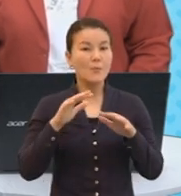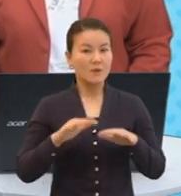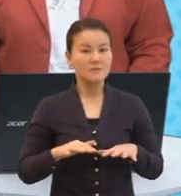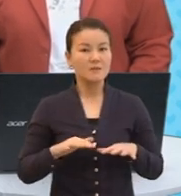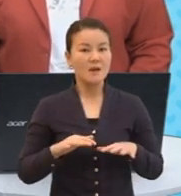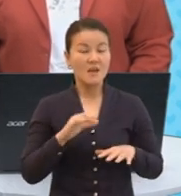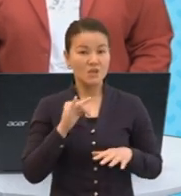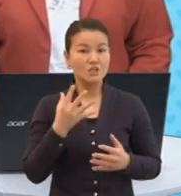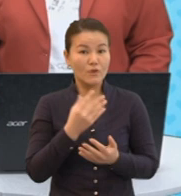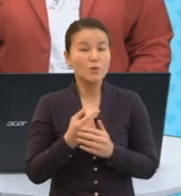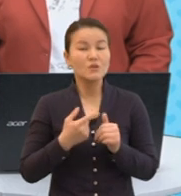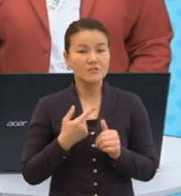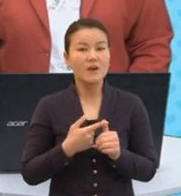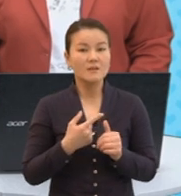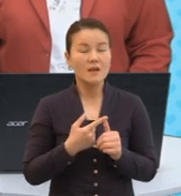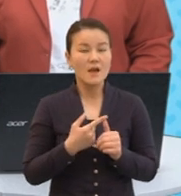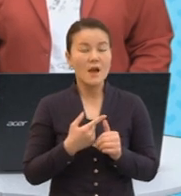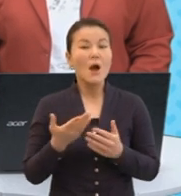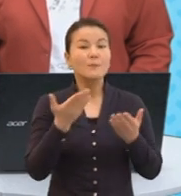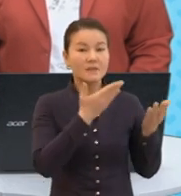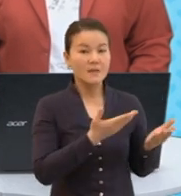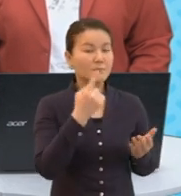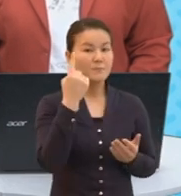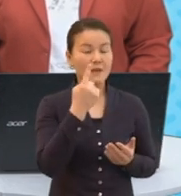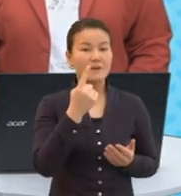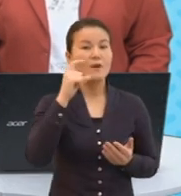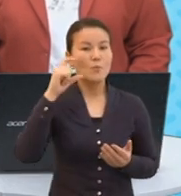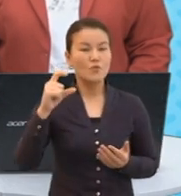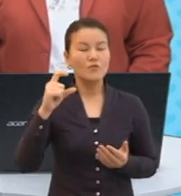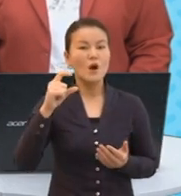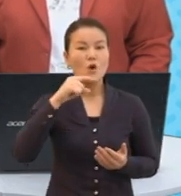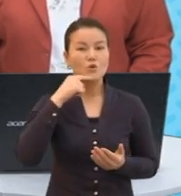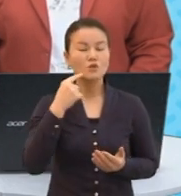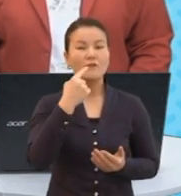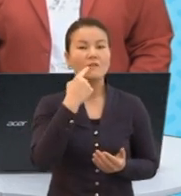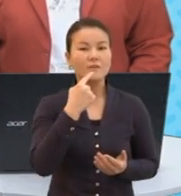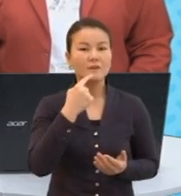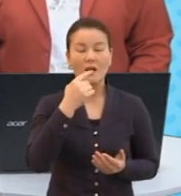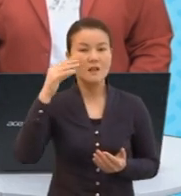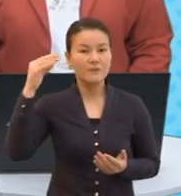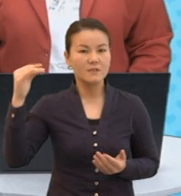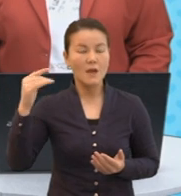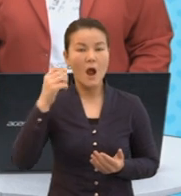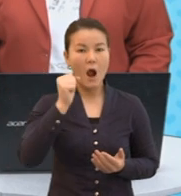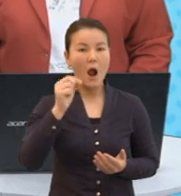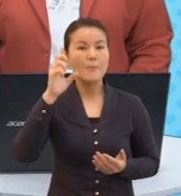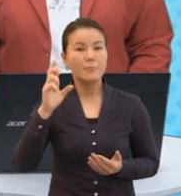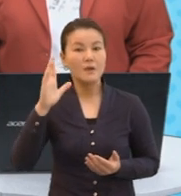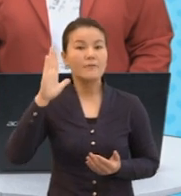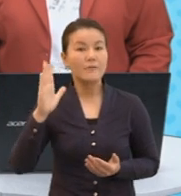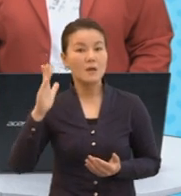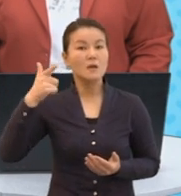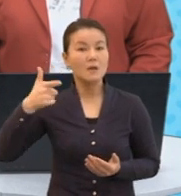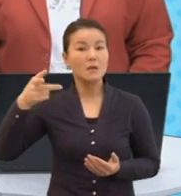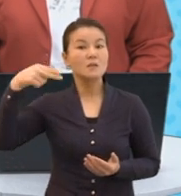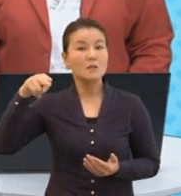место и свое название. Перед нами первые буквы русского алфавита – А, Б, В, Г,